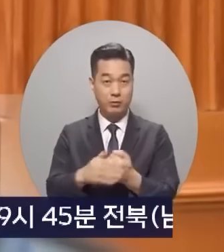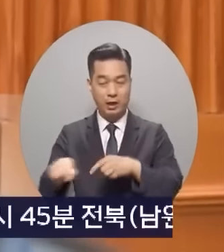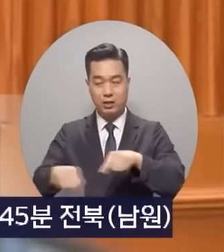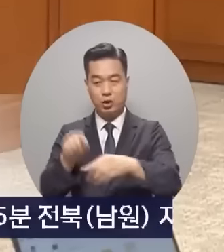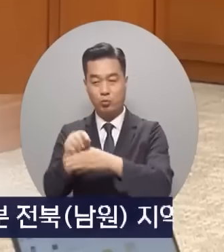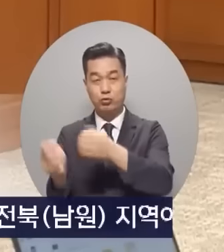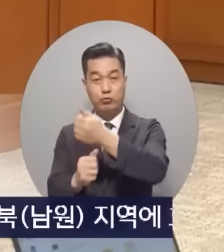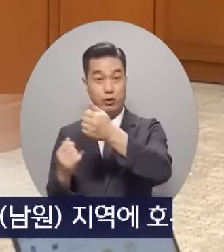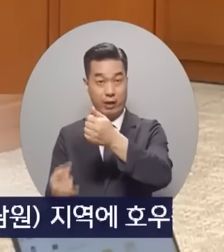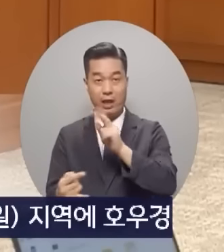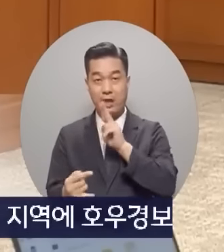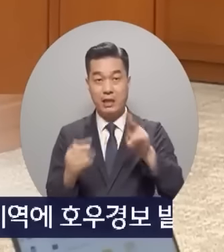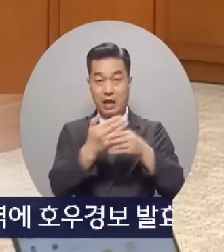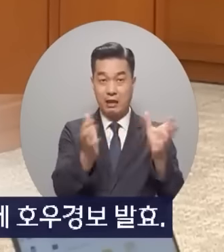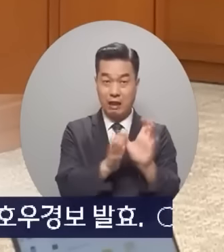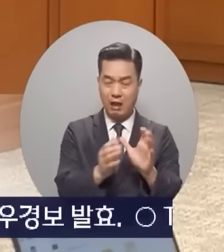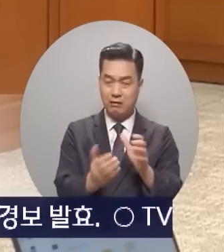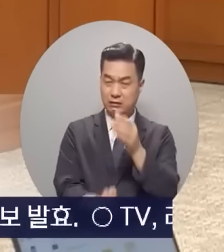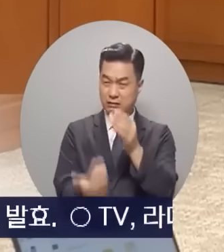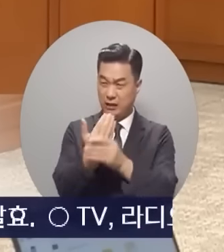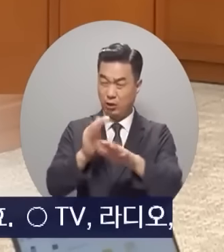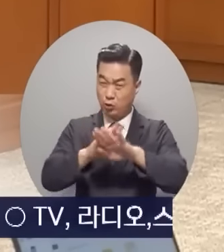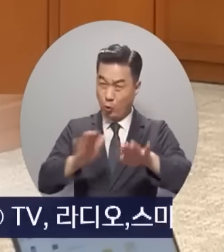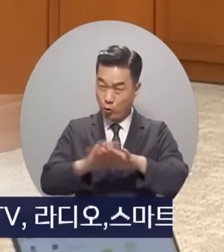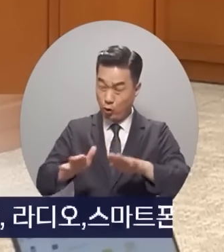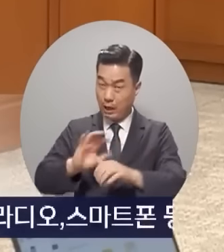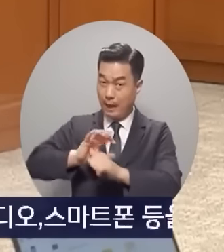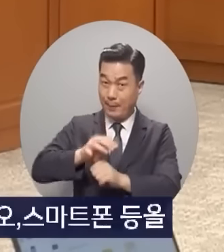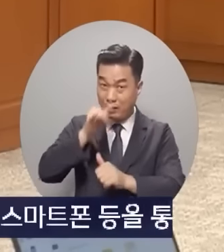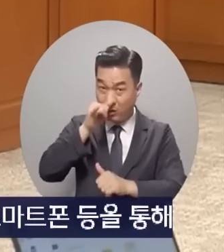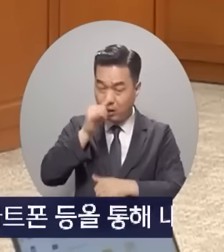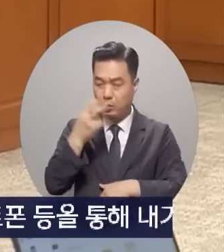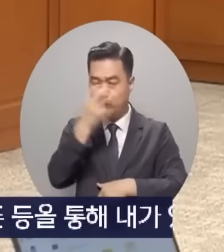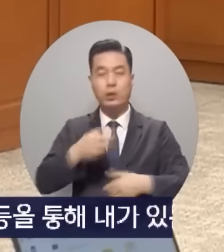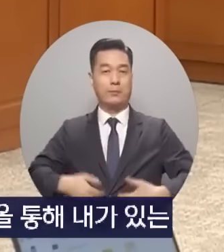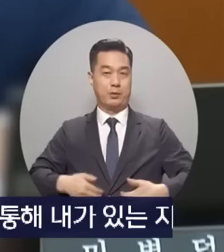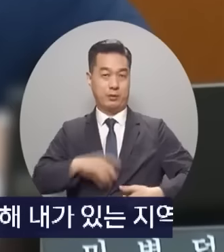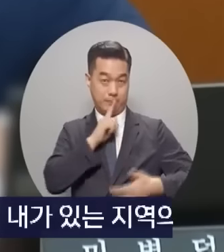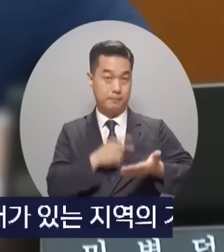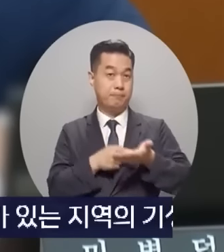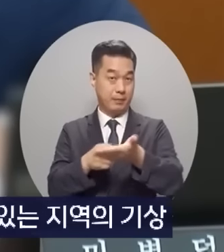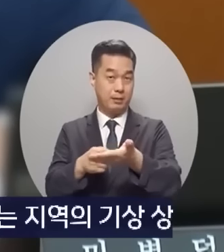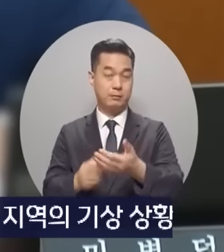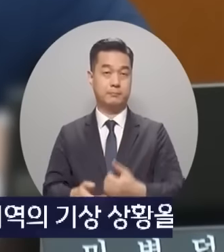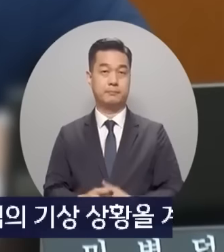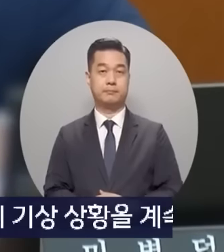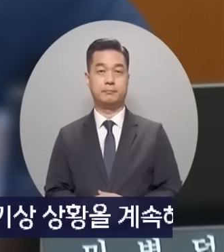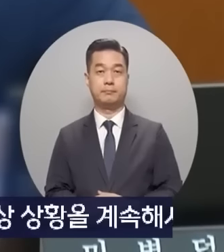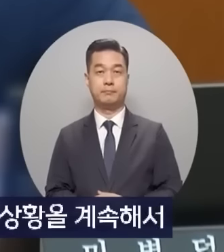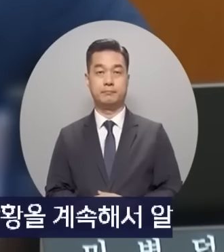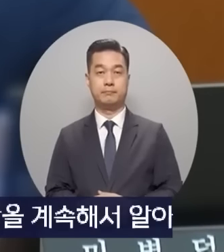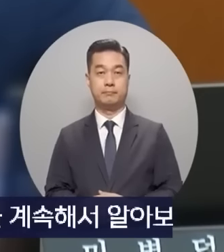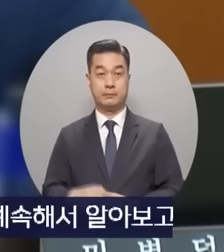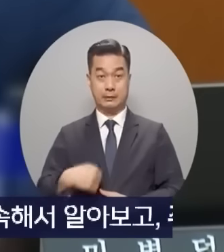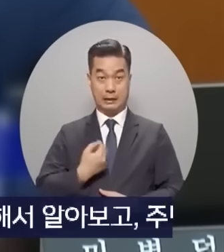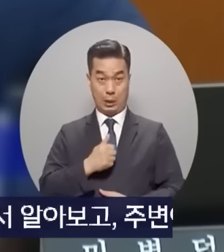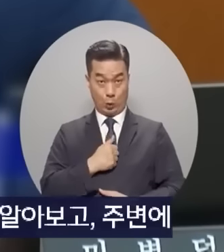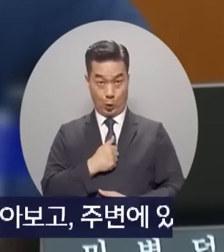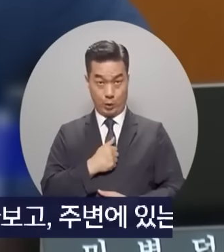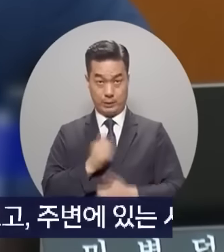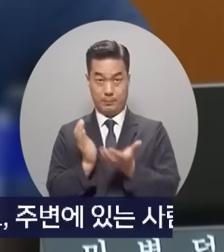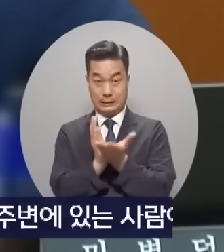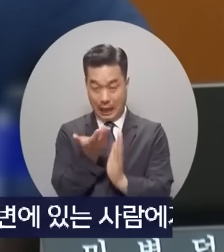위원들은 사건을 종결 처리하라는 압박이 있었는지 조사가 필요하다고 요구했습니다. 자신의 소신과 입에